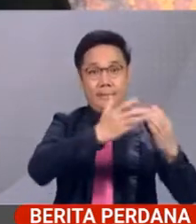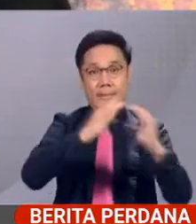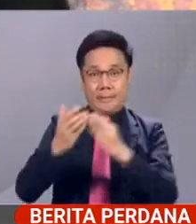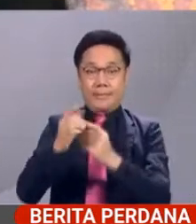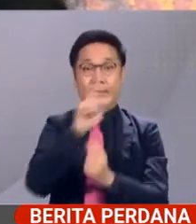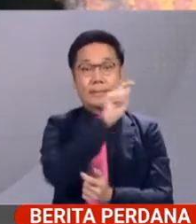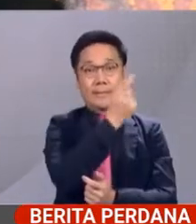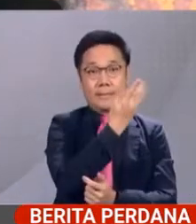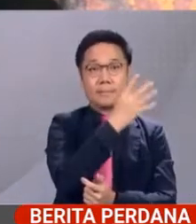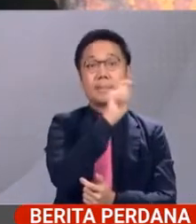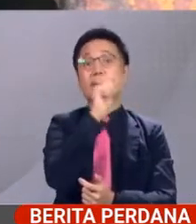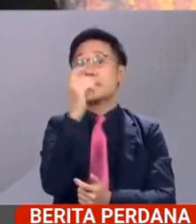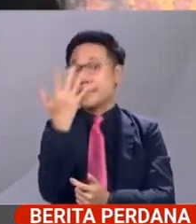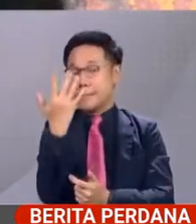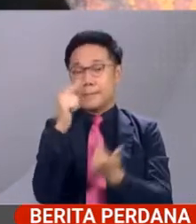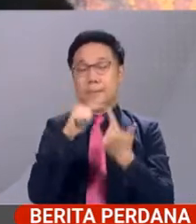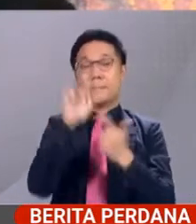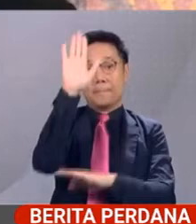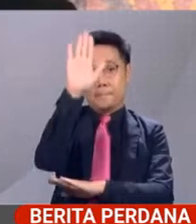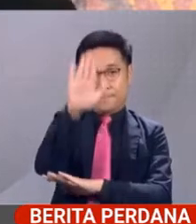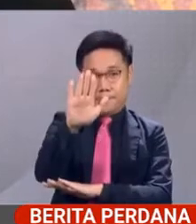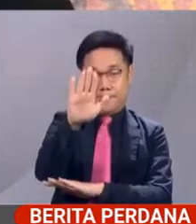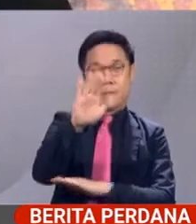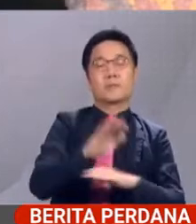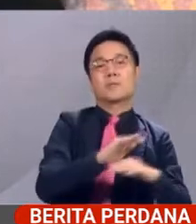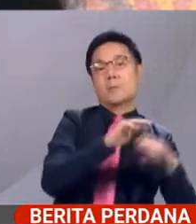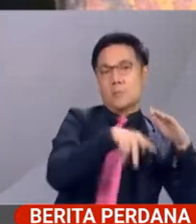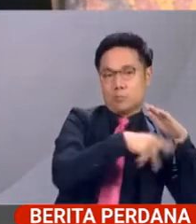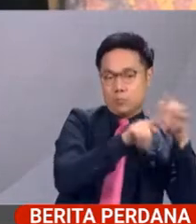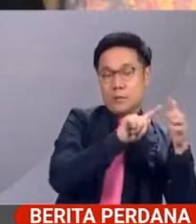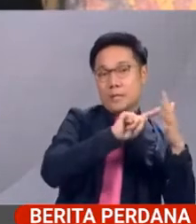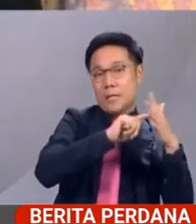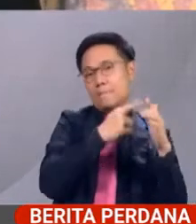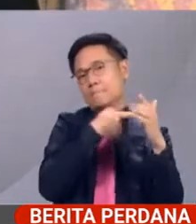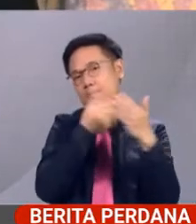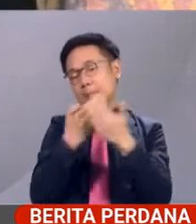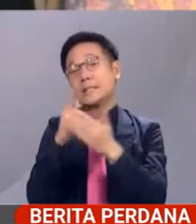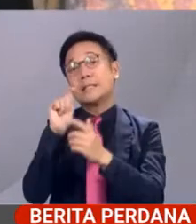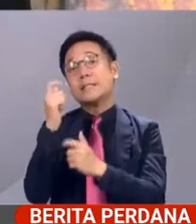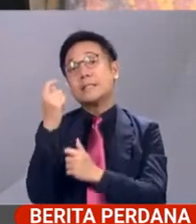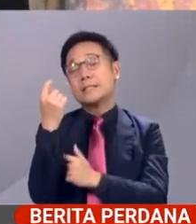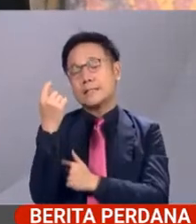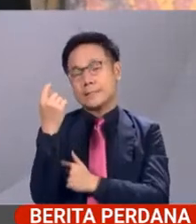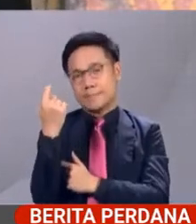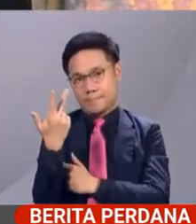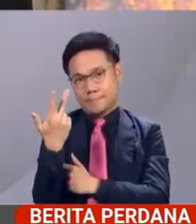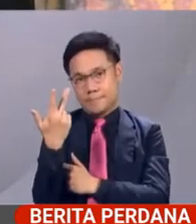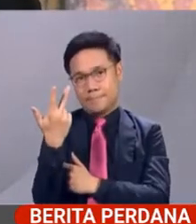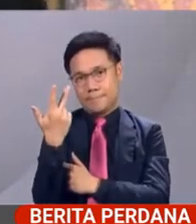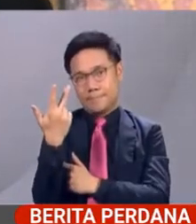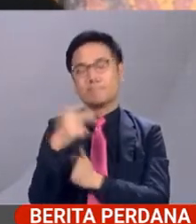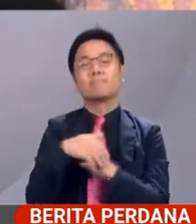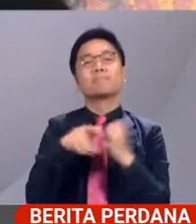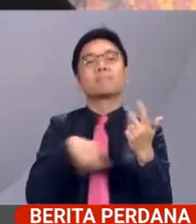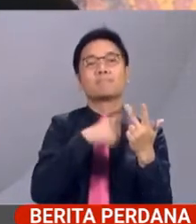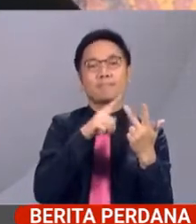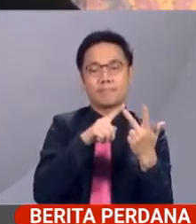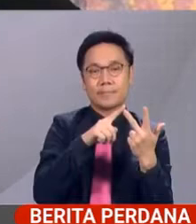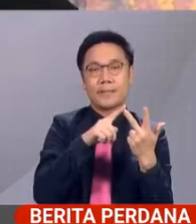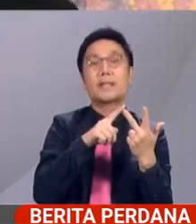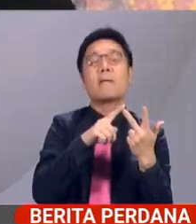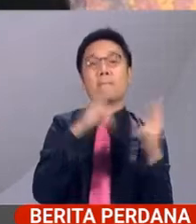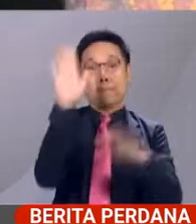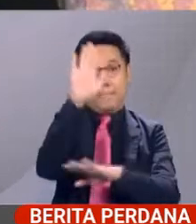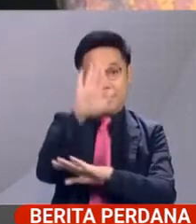5, manakala sesi petang peralihan sehingga tingkatan 3. Bagi kelas petang tu kami akan buat juga